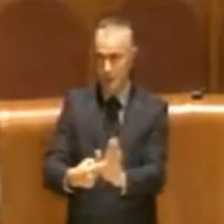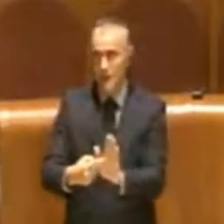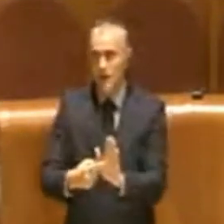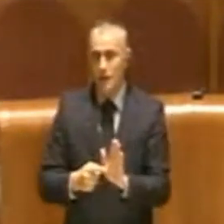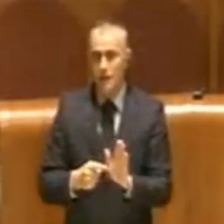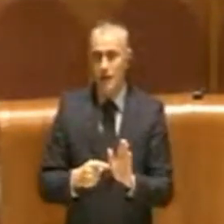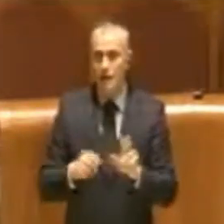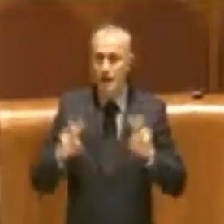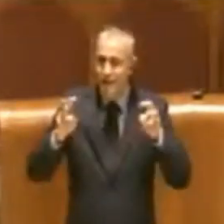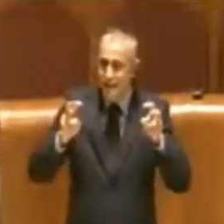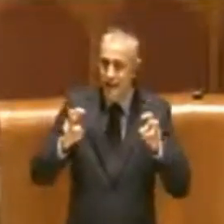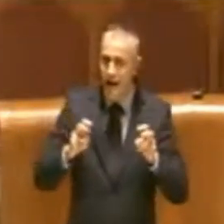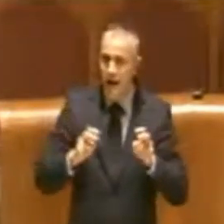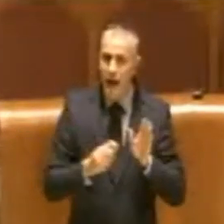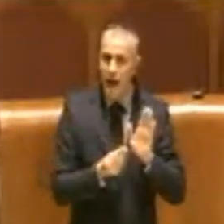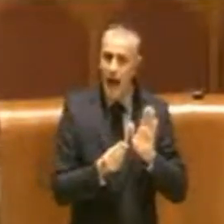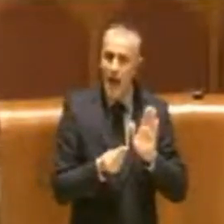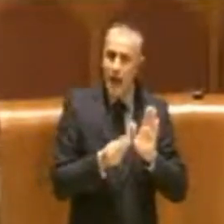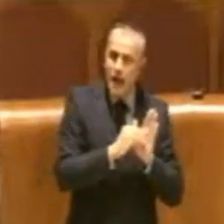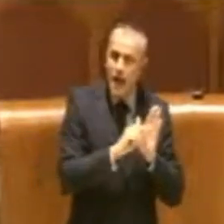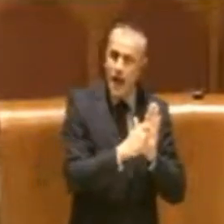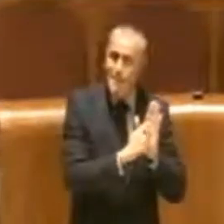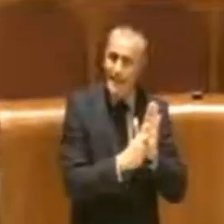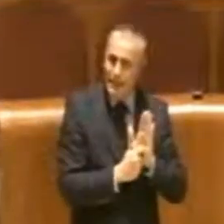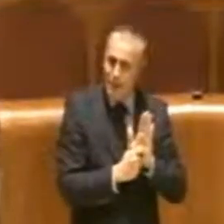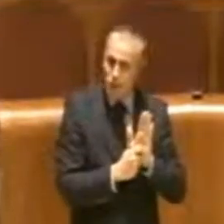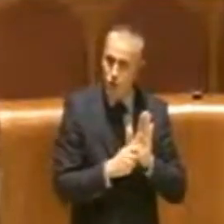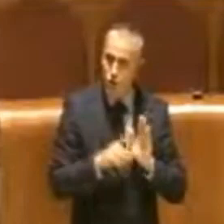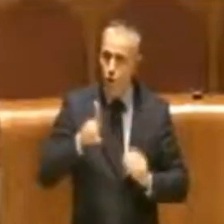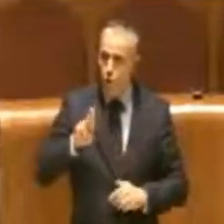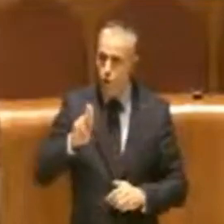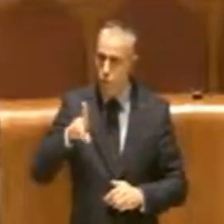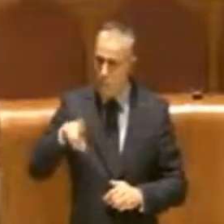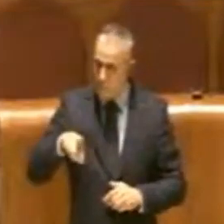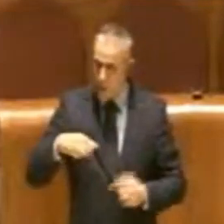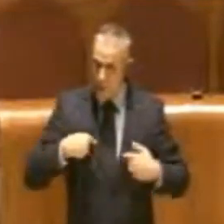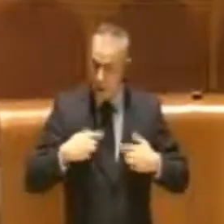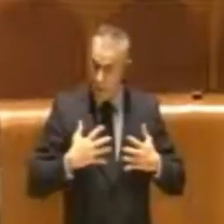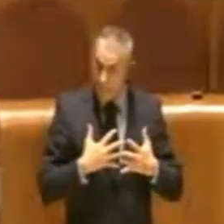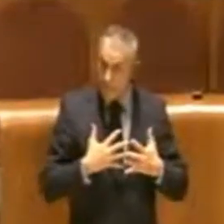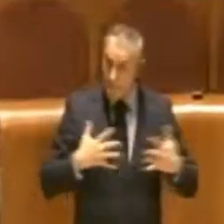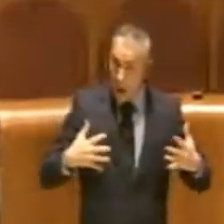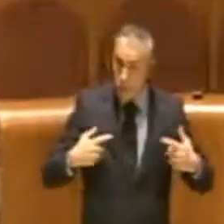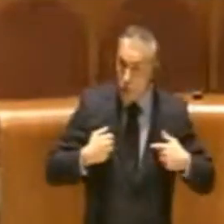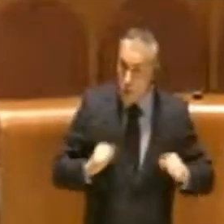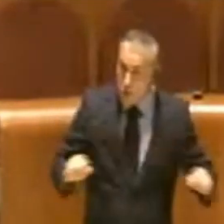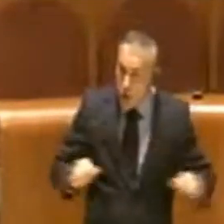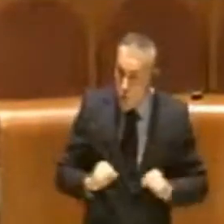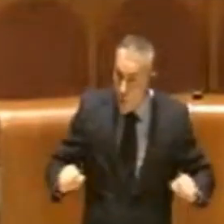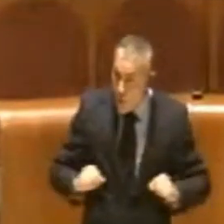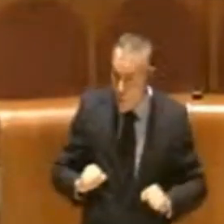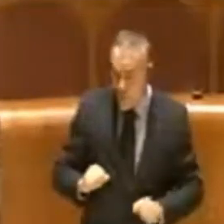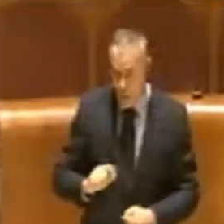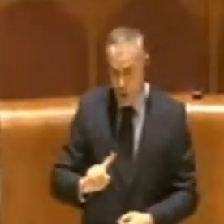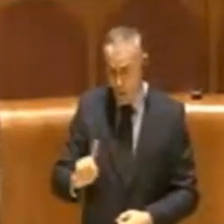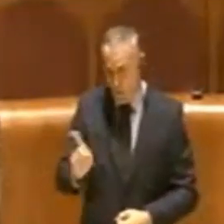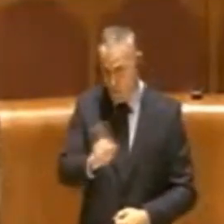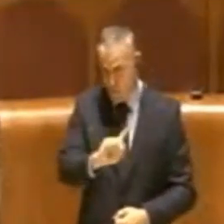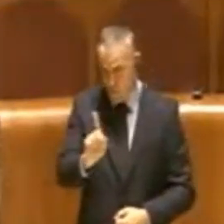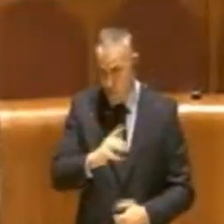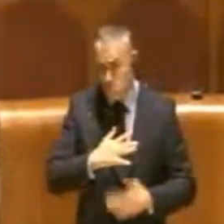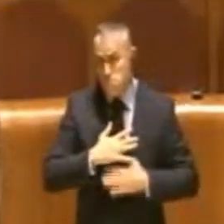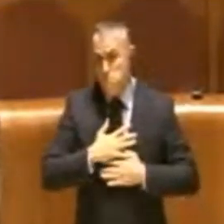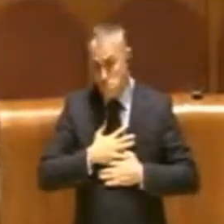l'argomentazione secondo cui gli emendamenti al DUP la maggioranza non possa farli, anzi secondo me